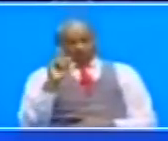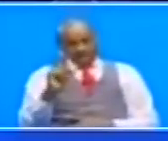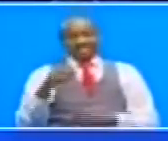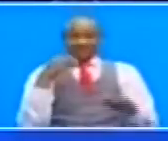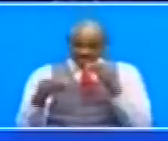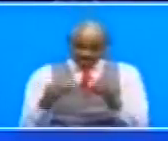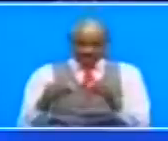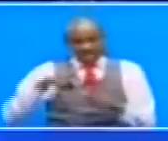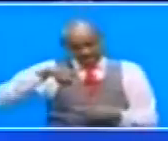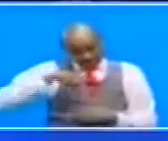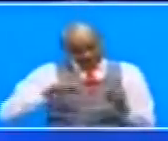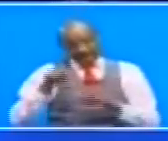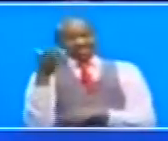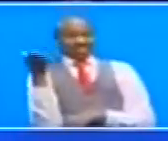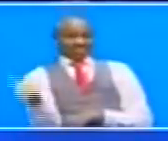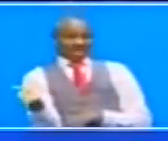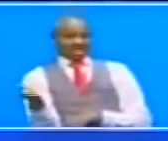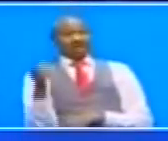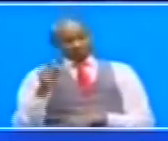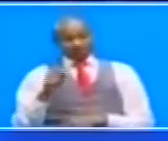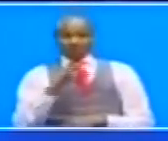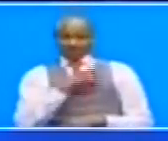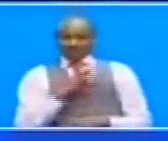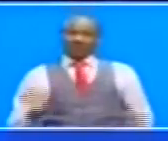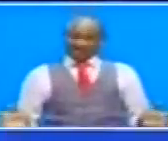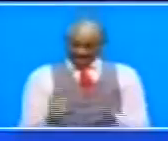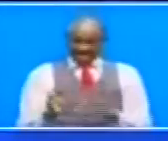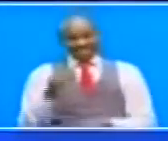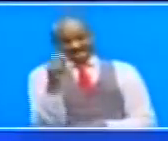amemtumia mtoto wake huyu mwingine ili kumfaidi na kumtia